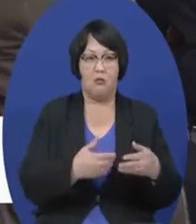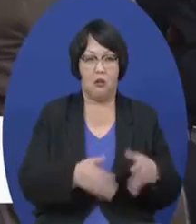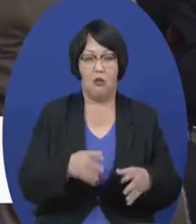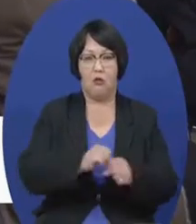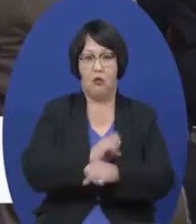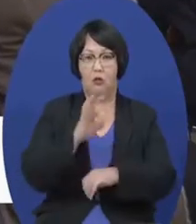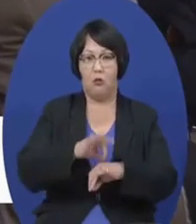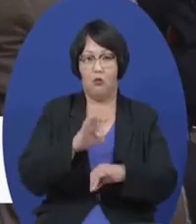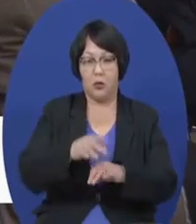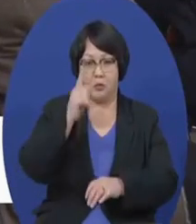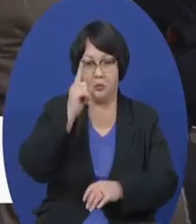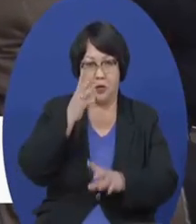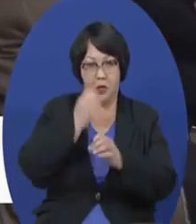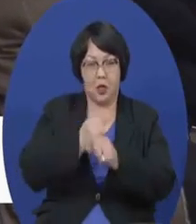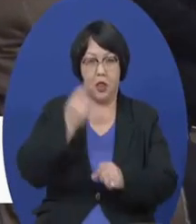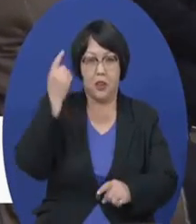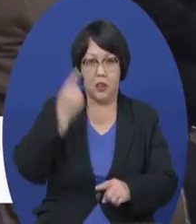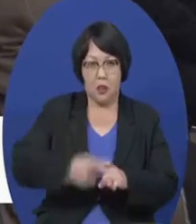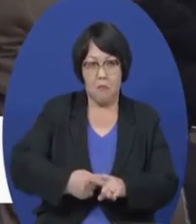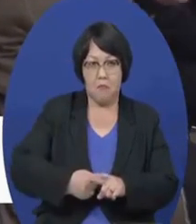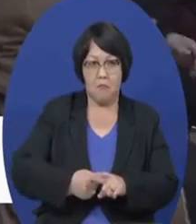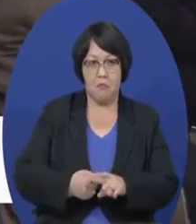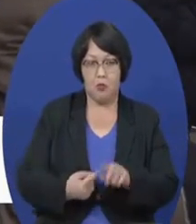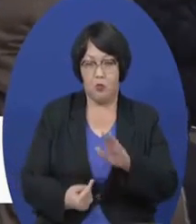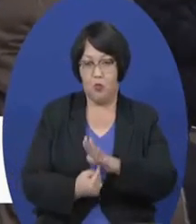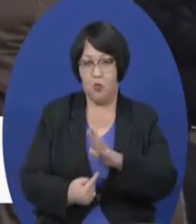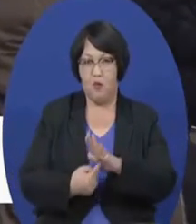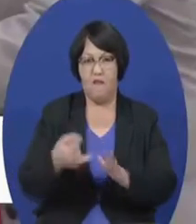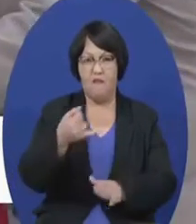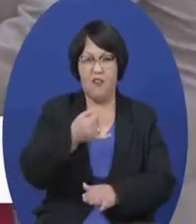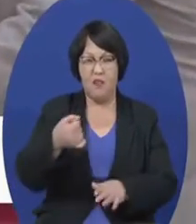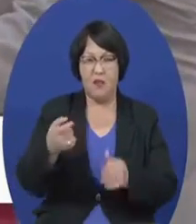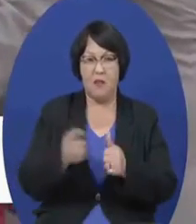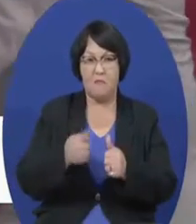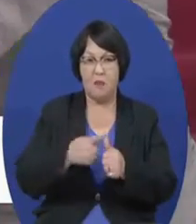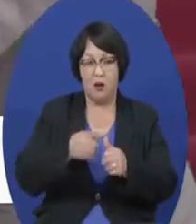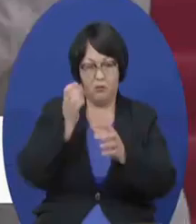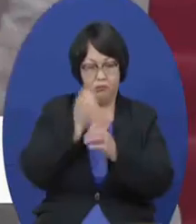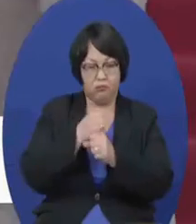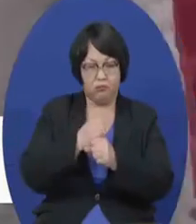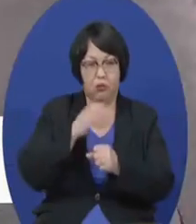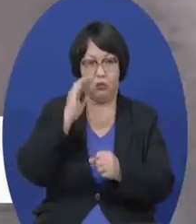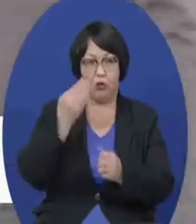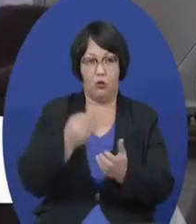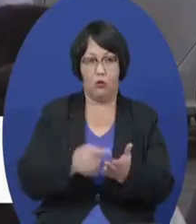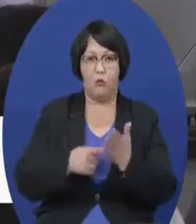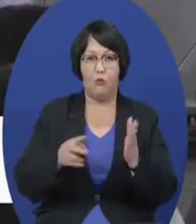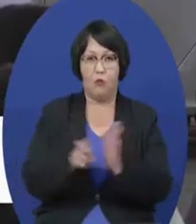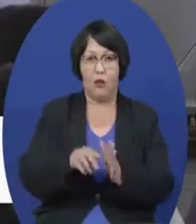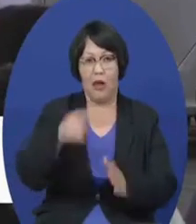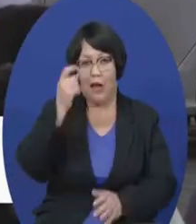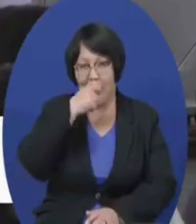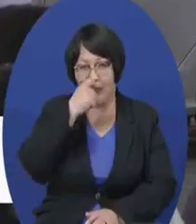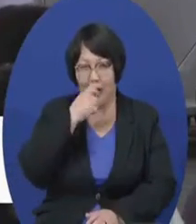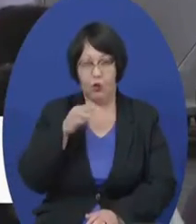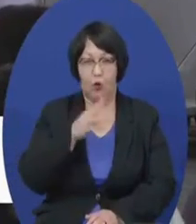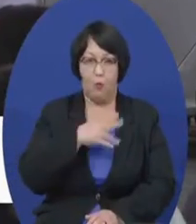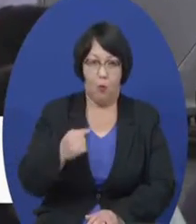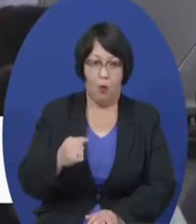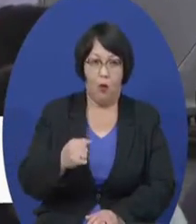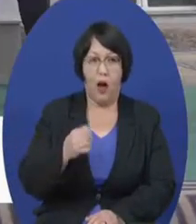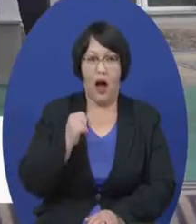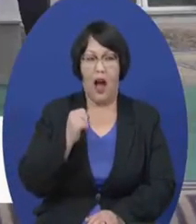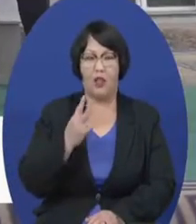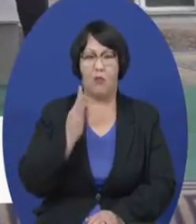зөвхөн коронавирусын шинжилгээ хийхээс гадна үүсгэгчин тодорхойгүй бүх төрлийн вирусыг оншлох, энэ дундаа томоотус төвчин,